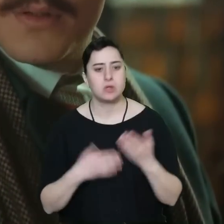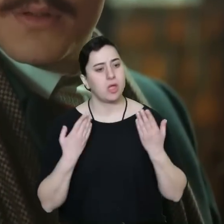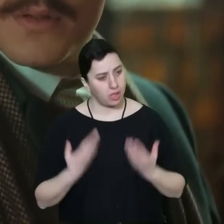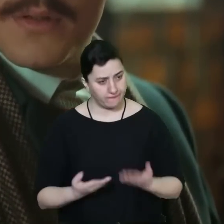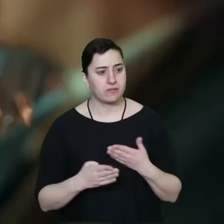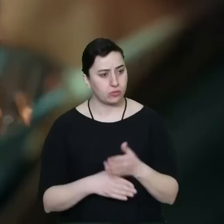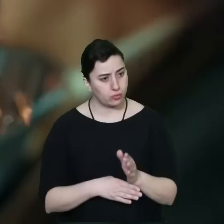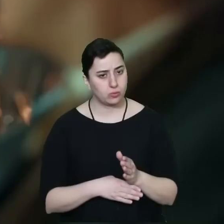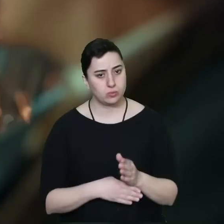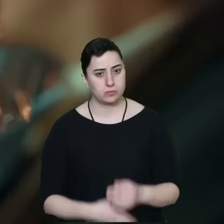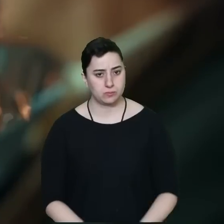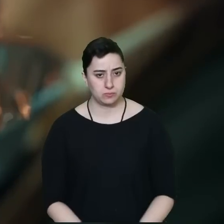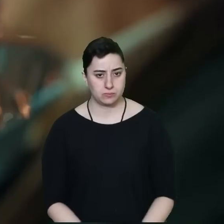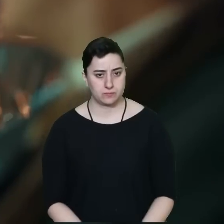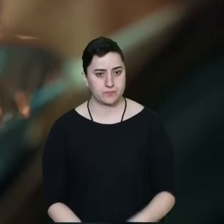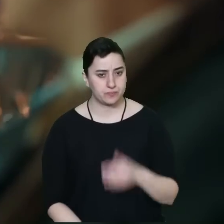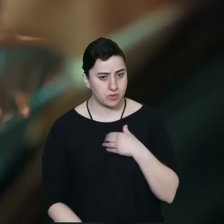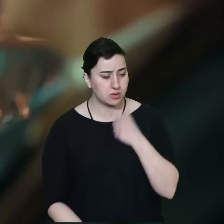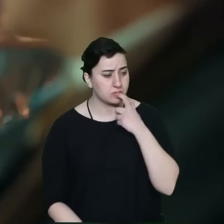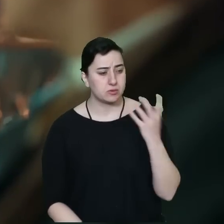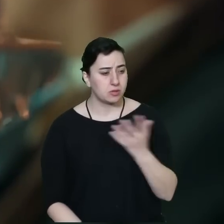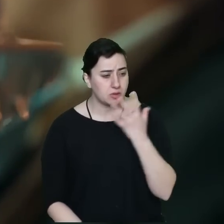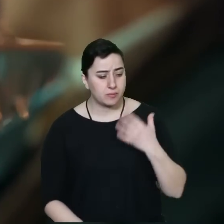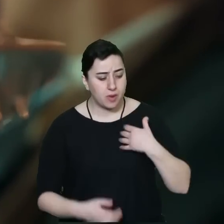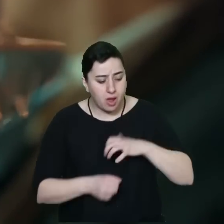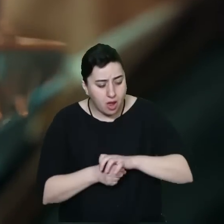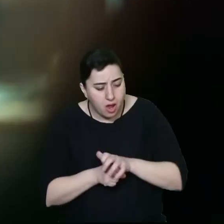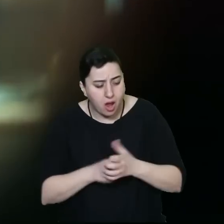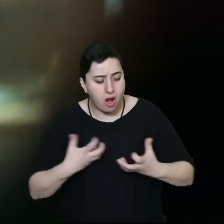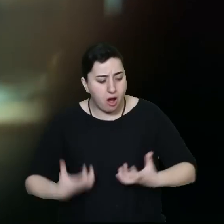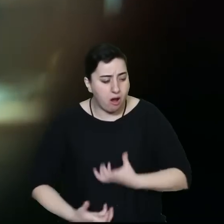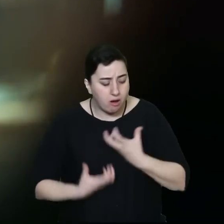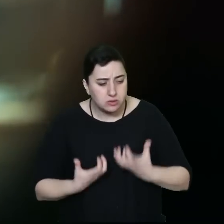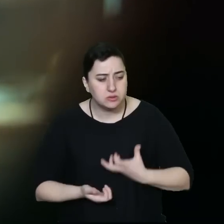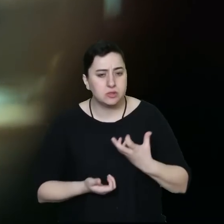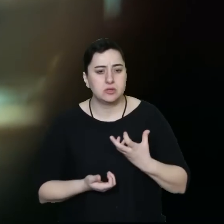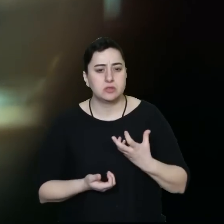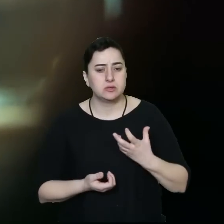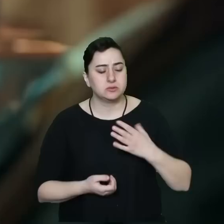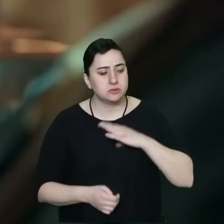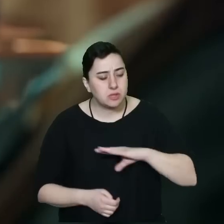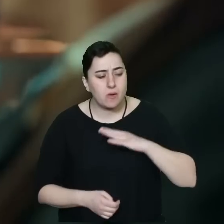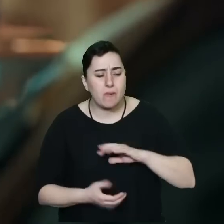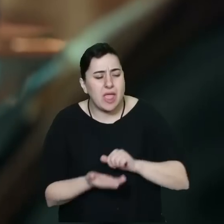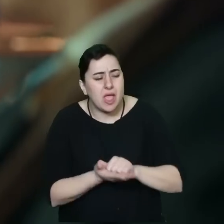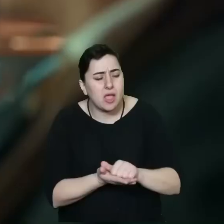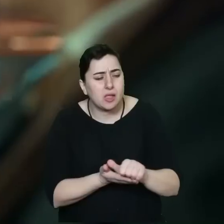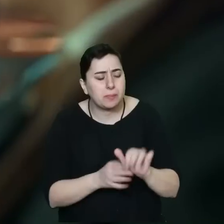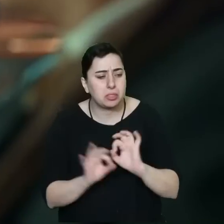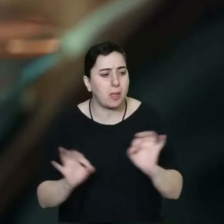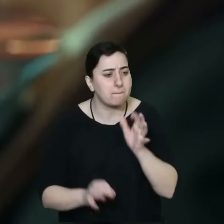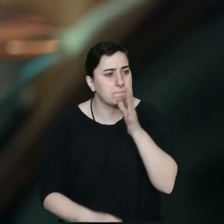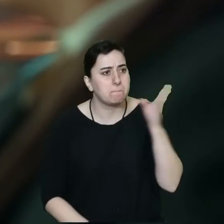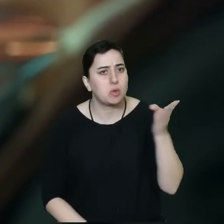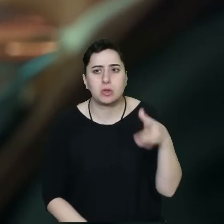Gerçekten? Evet, gerçekten. Benim yıllar önce nasıl işkence gördüğümü, o işkencelere nasıl dayandığımı bütün ayrıntısıyla kim